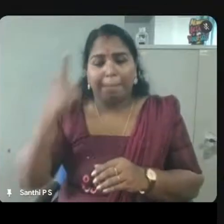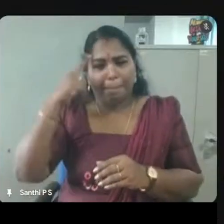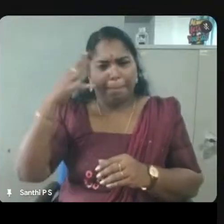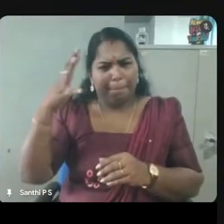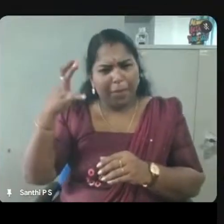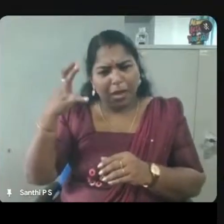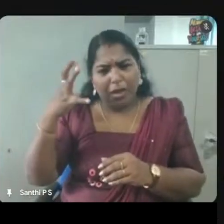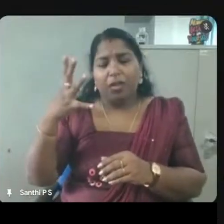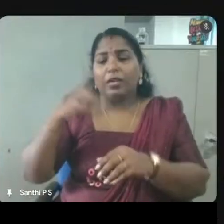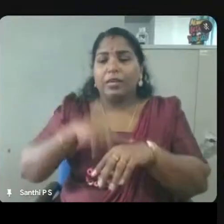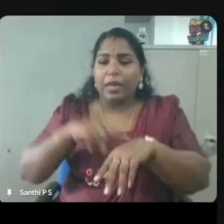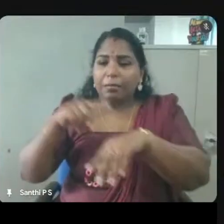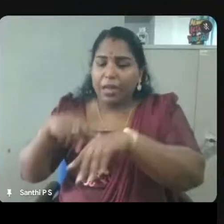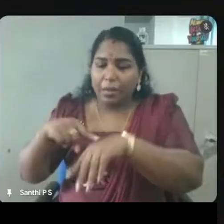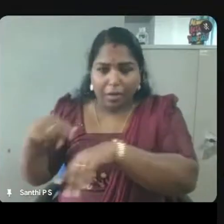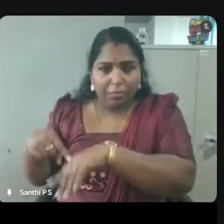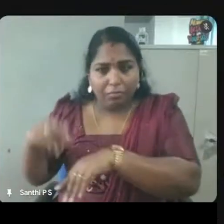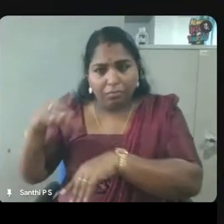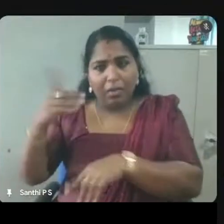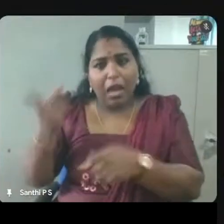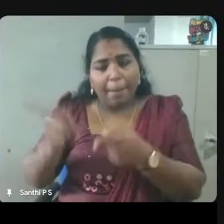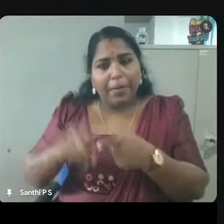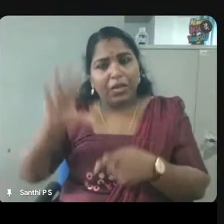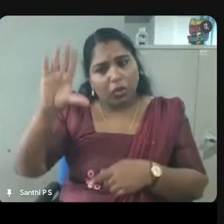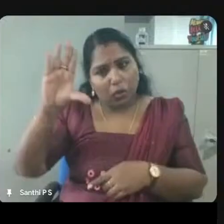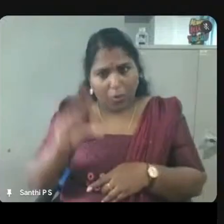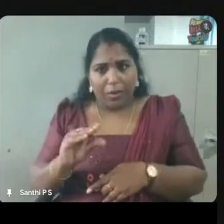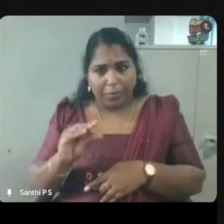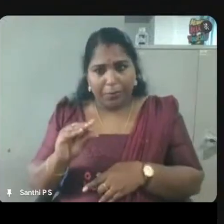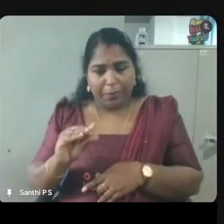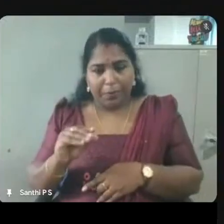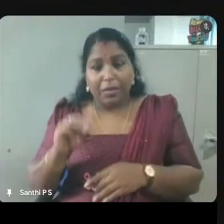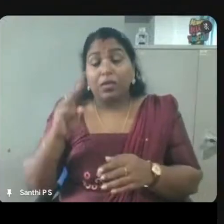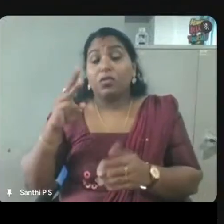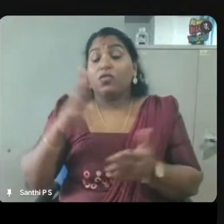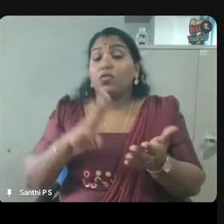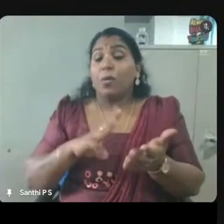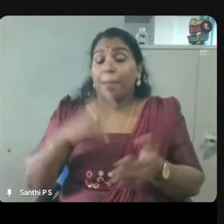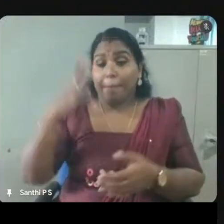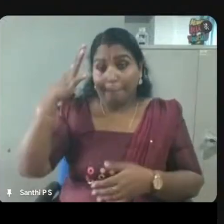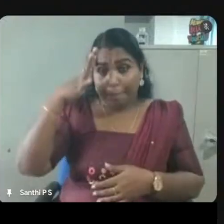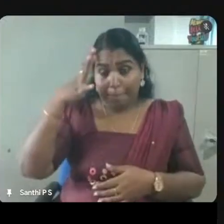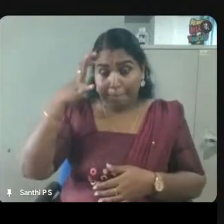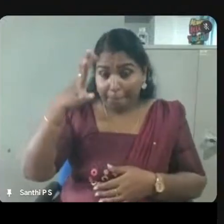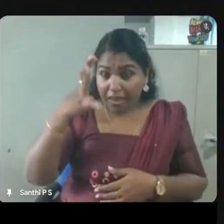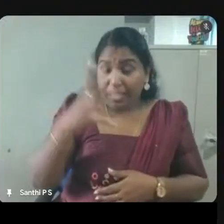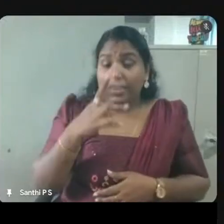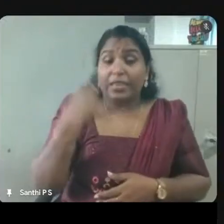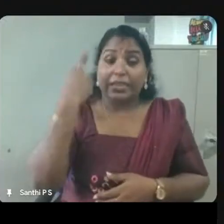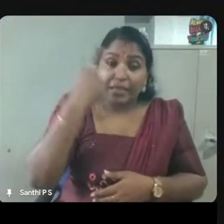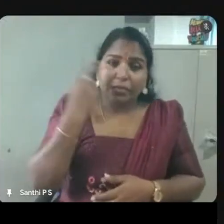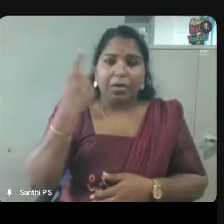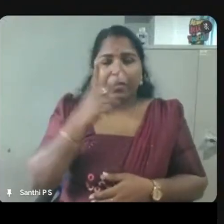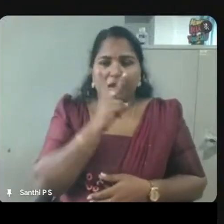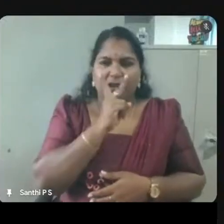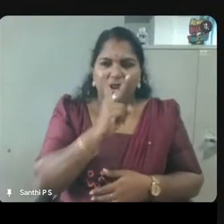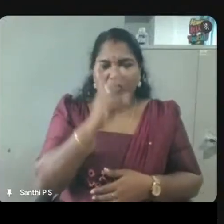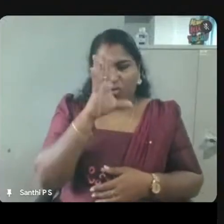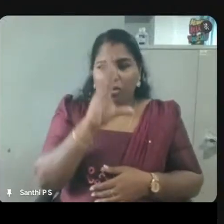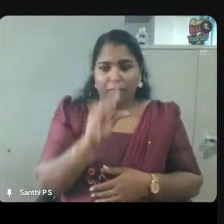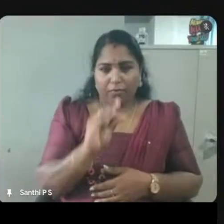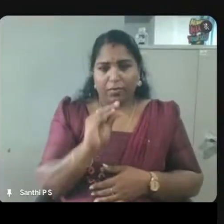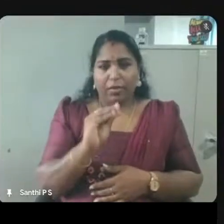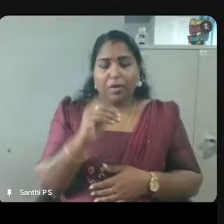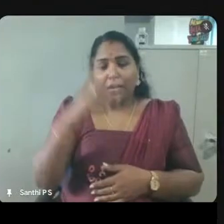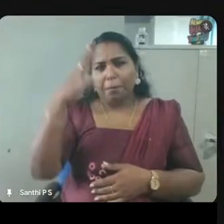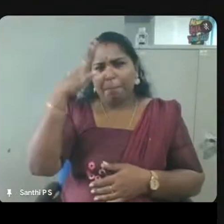വളരെയധികം കുറയുന്നതായിട്ടും കാണുന്നുണ്ട്. സോ മൈഗ്രെയിന് ഒരു കാരണം ആ അണ്ടർലൈൻ കാഴ്ചക്കുറവായിരിക്കാം. മൈഗ്രെയിൻ കൊണ്ട് കാഴ്ചക്കുറവ് വരുന്നു എന്ന്